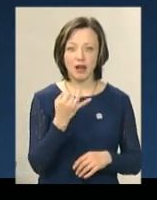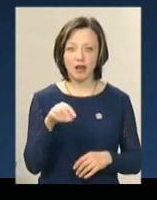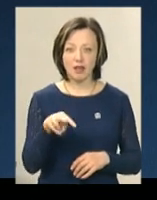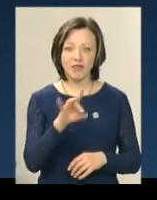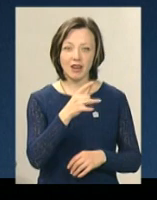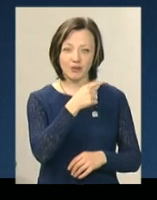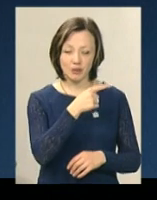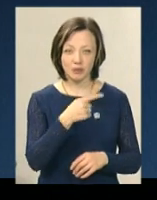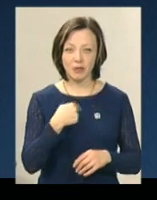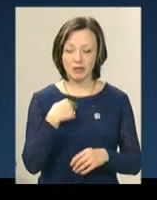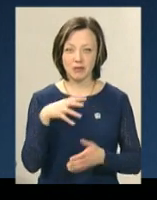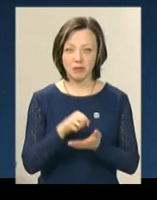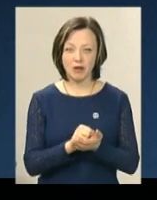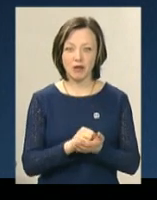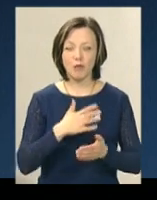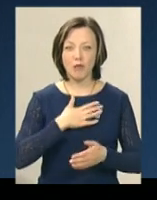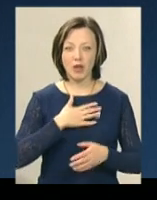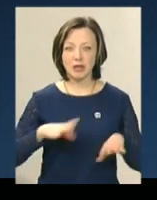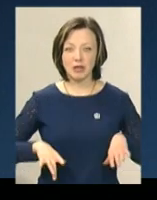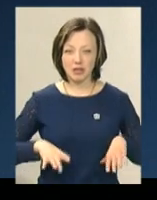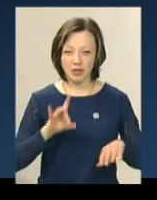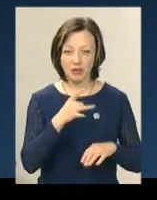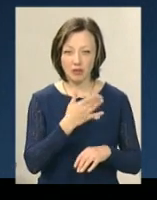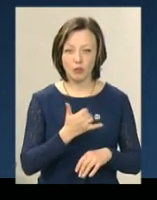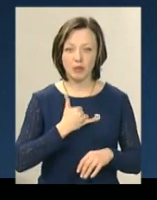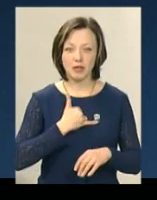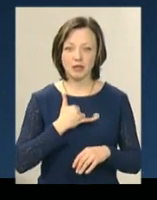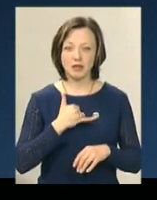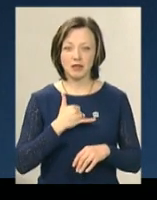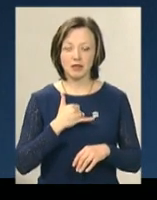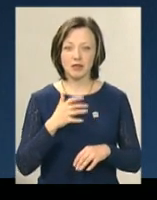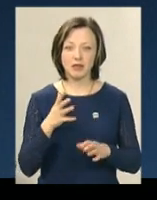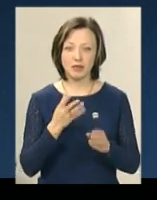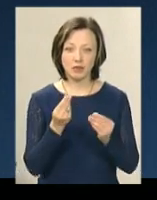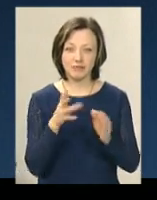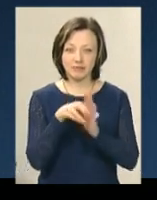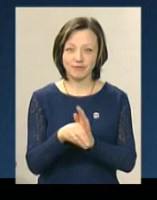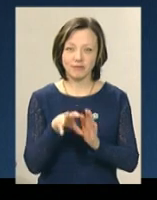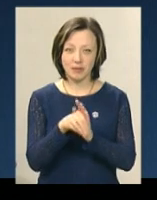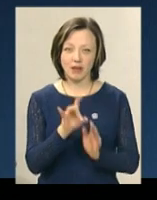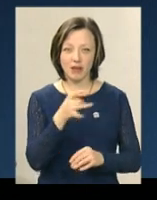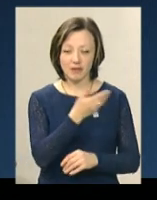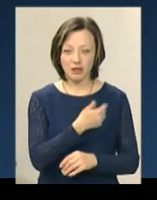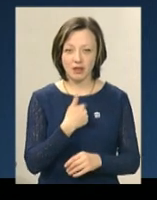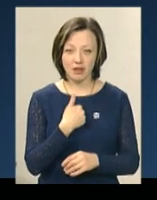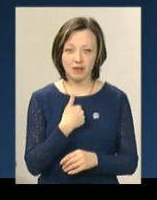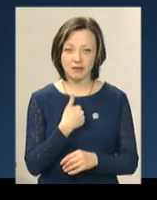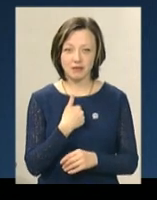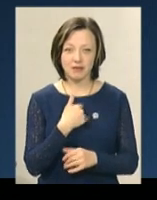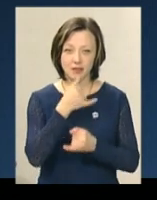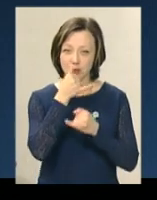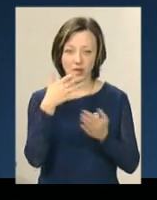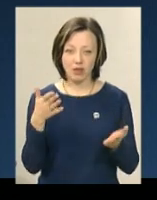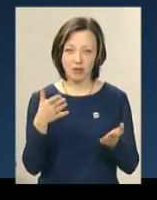мене мої тренери з Рівного, в мене все вкладали з Рівного. Того я не